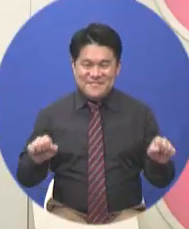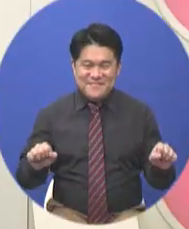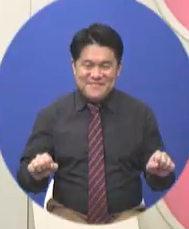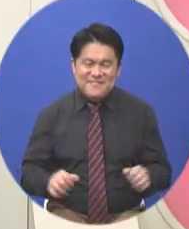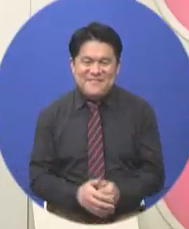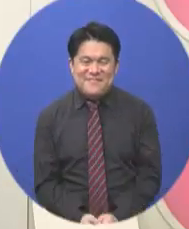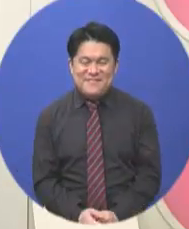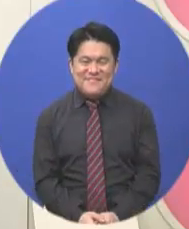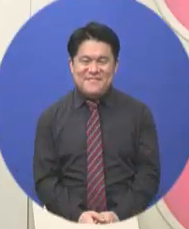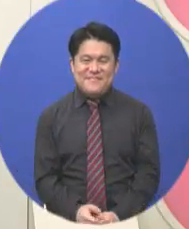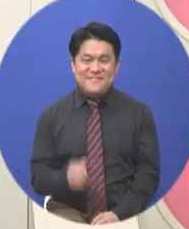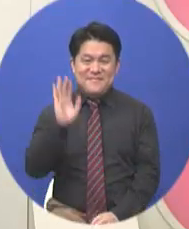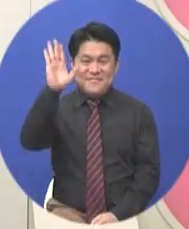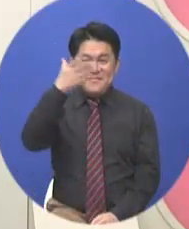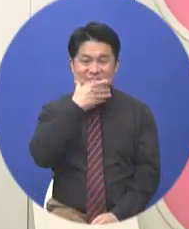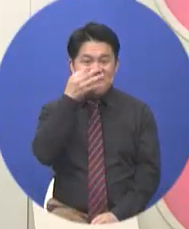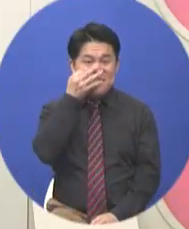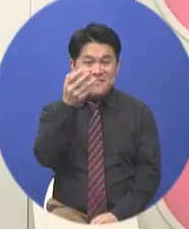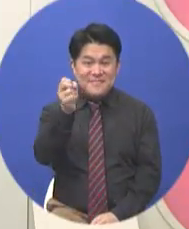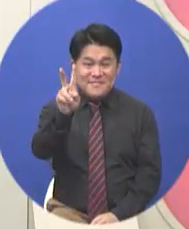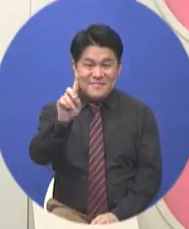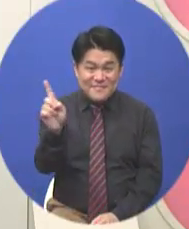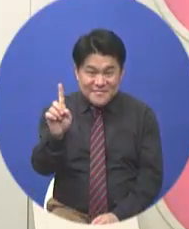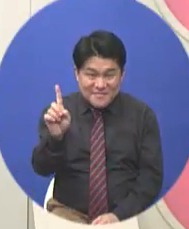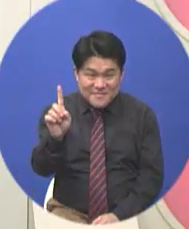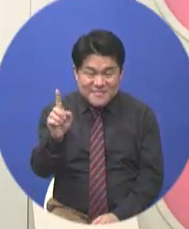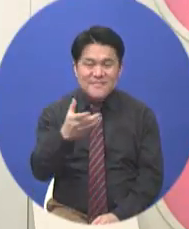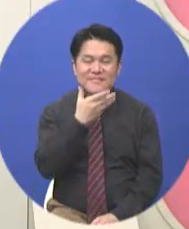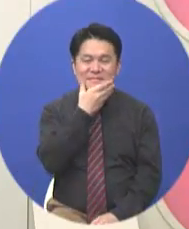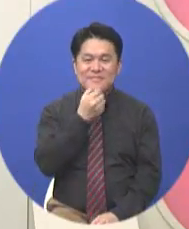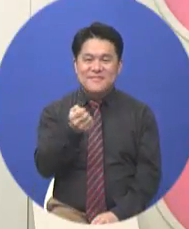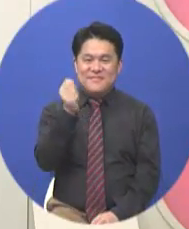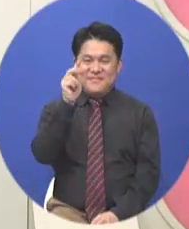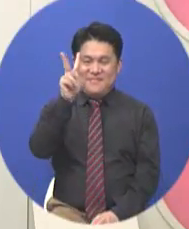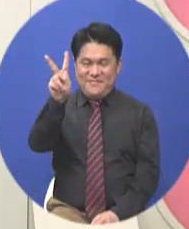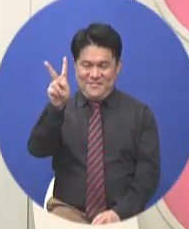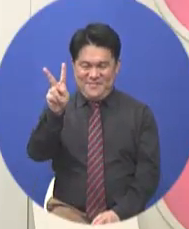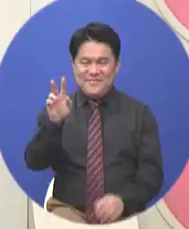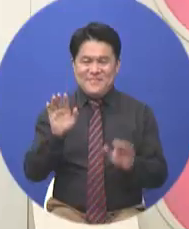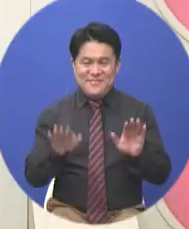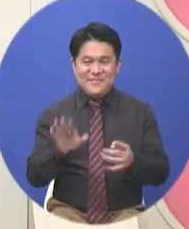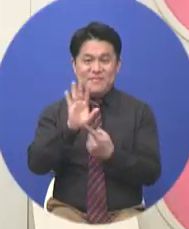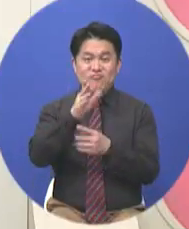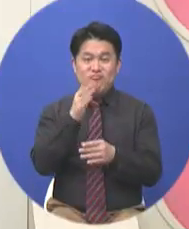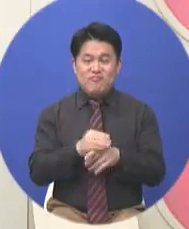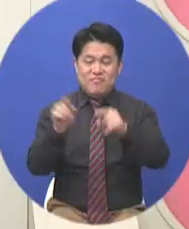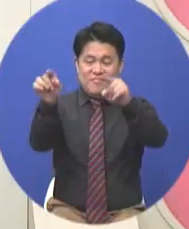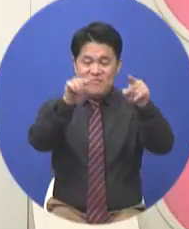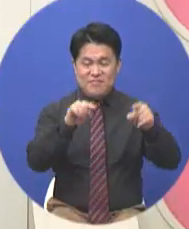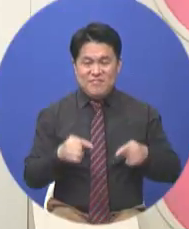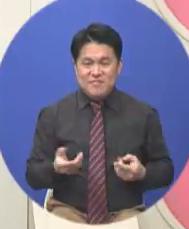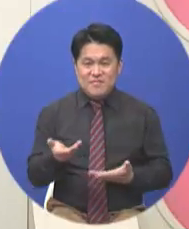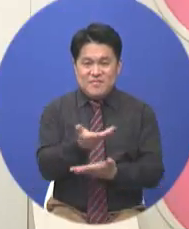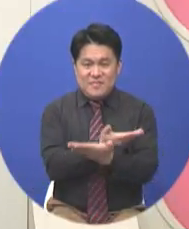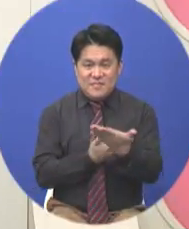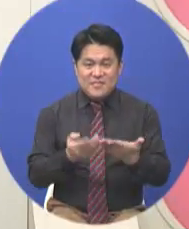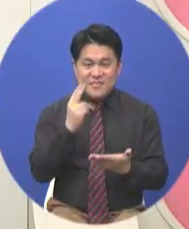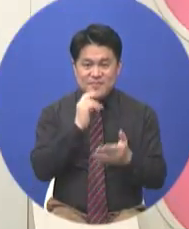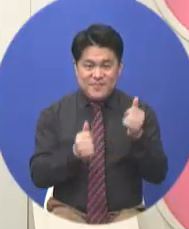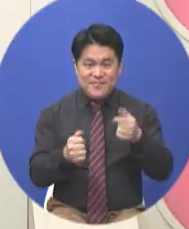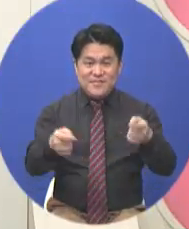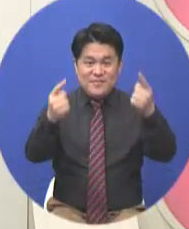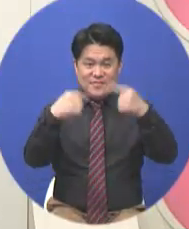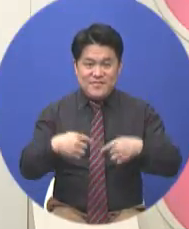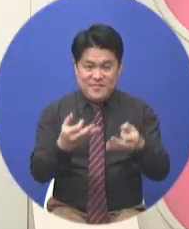안녕하세요. 행복한 미래를 여는 방송 복지TV 생방송 전국 나눔